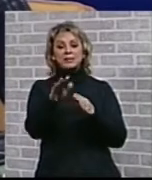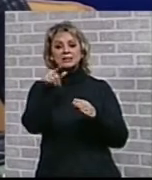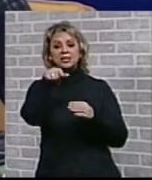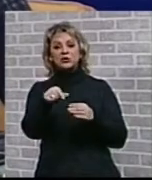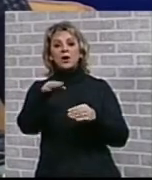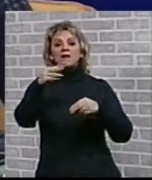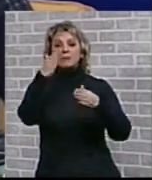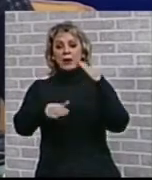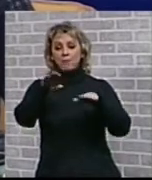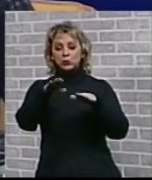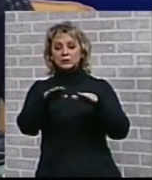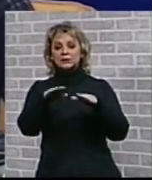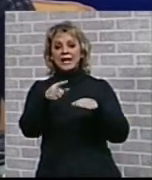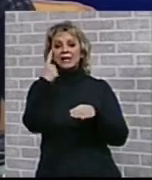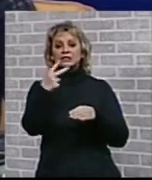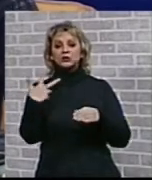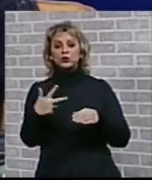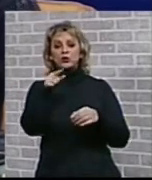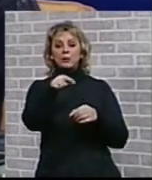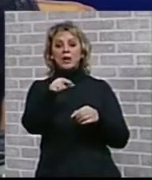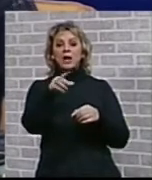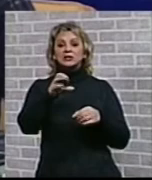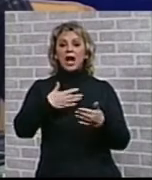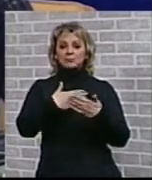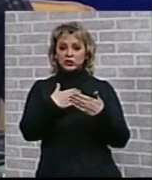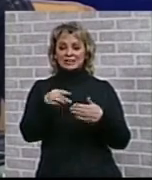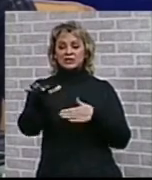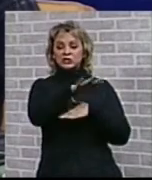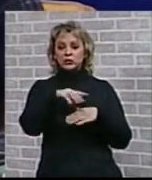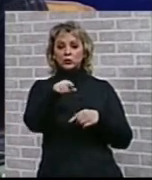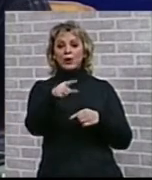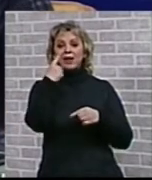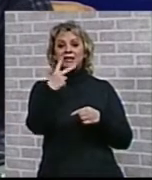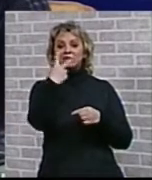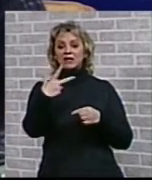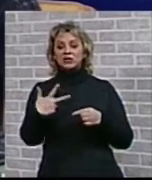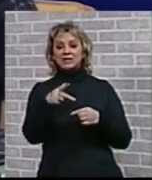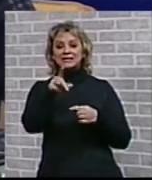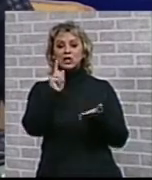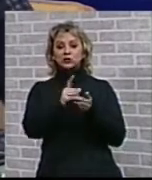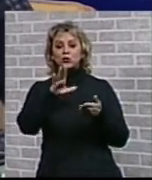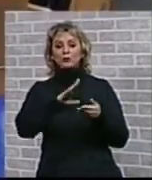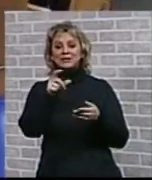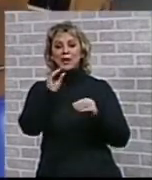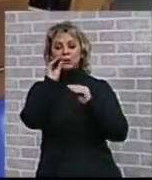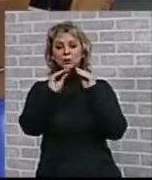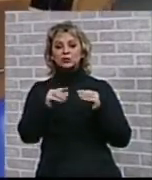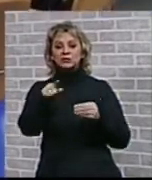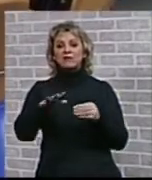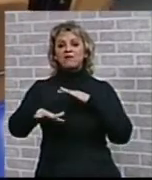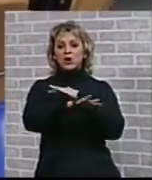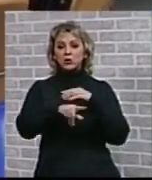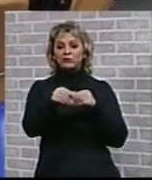в пропорции 1:3 на общественные территории и 2/3 должно пойти на благоустройство